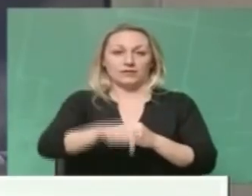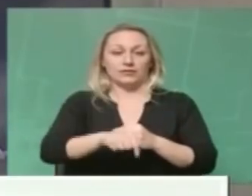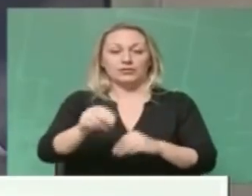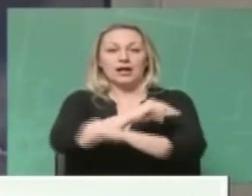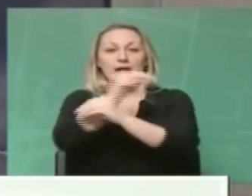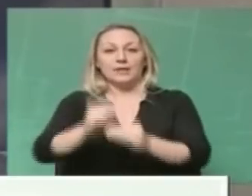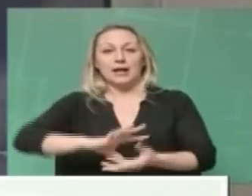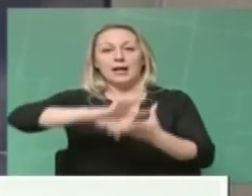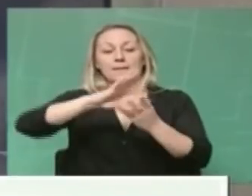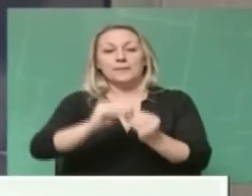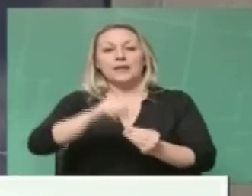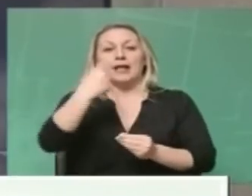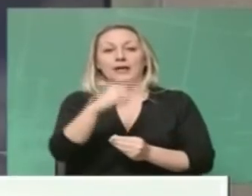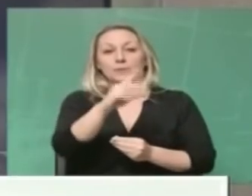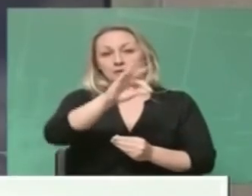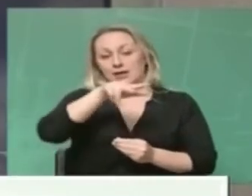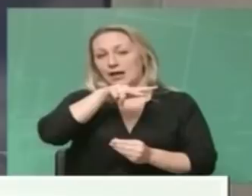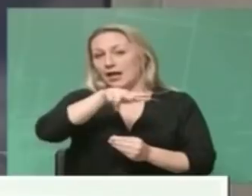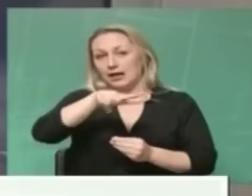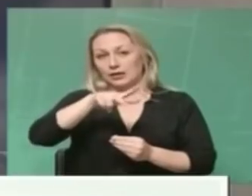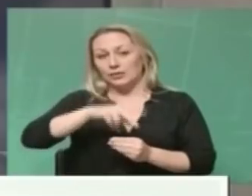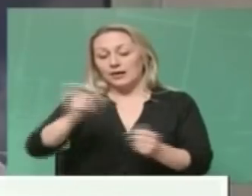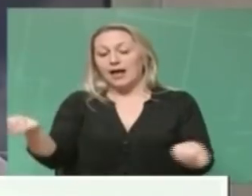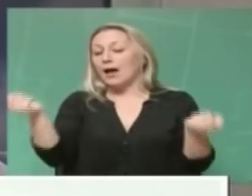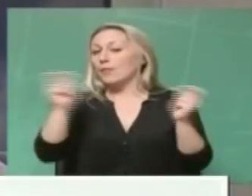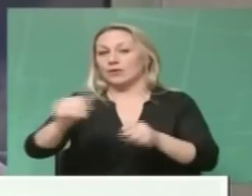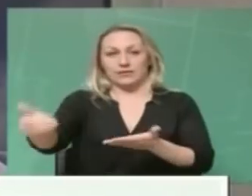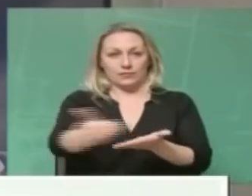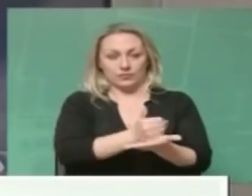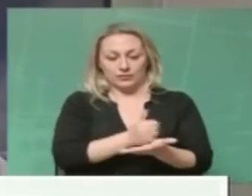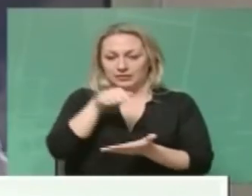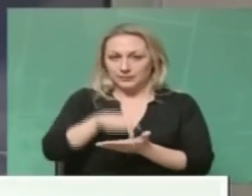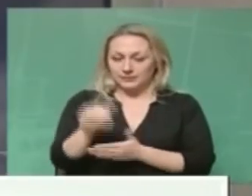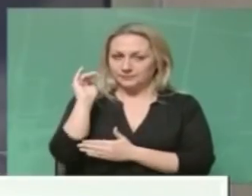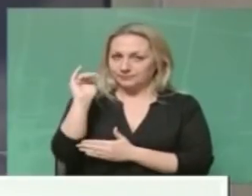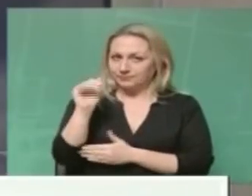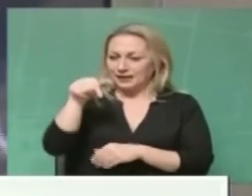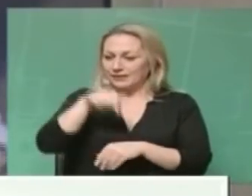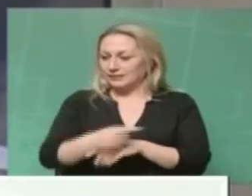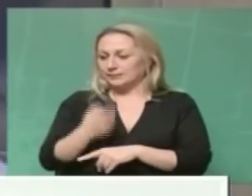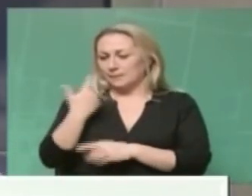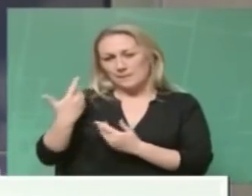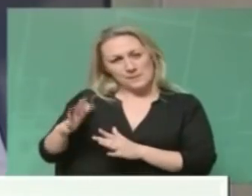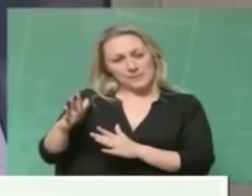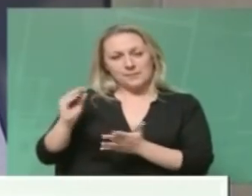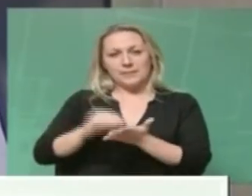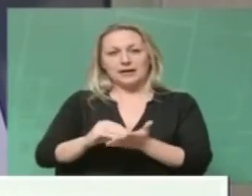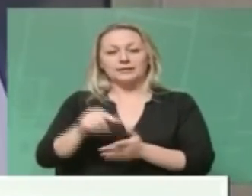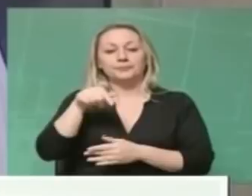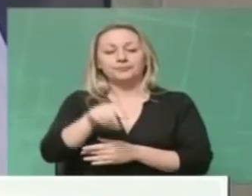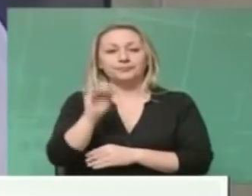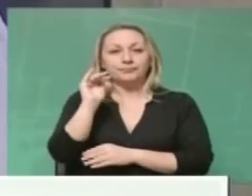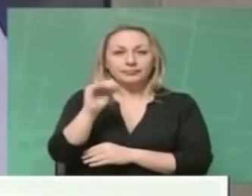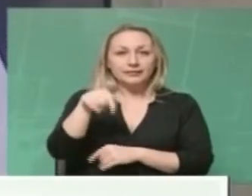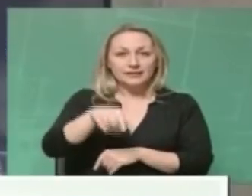τα 150 εκατομμύρια. Και ρωτάμε εμείς αν αυτό δεν είναι μια ένδειξη, όπως το είπαμε και την προηγούμενη φορά, το ότι ο κόσμος